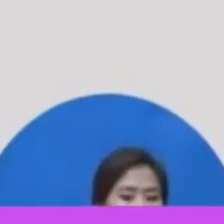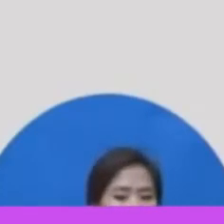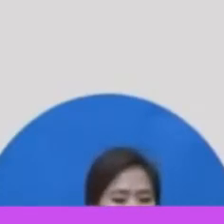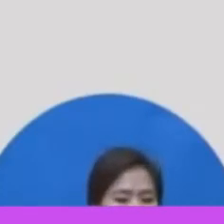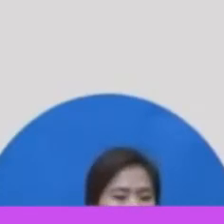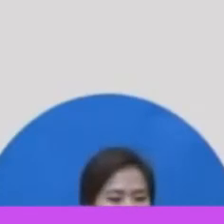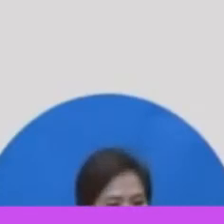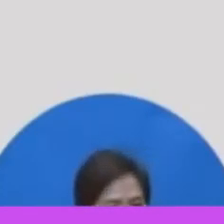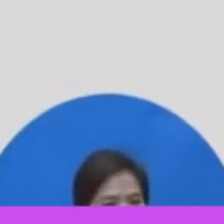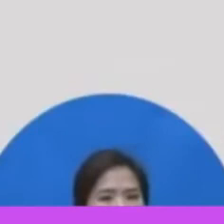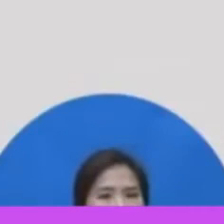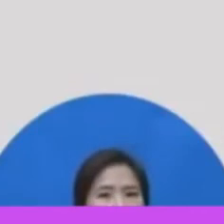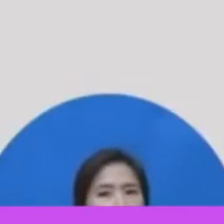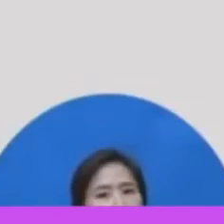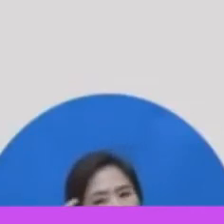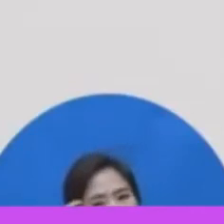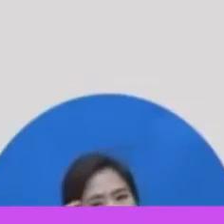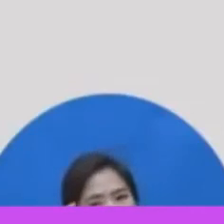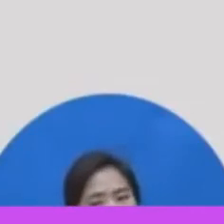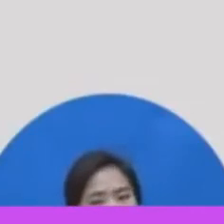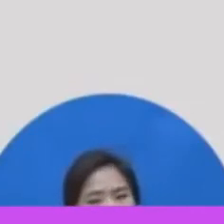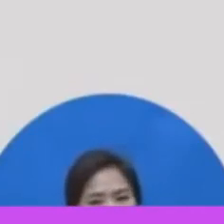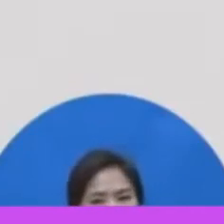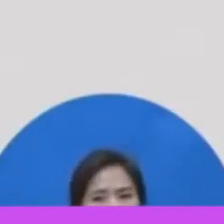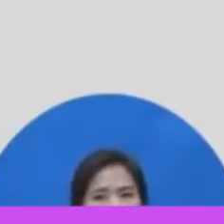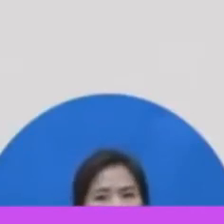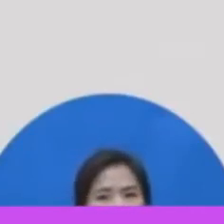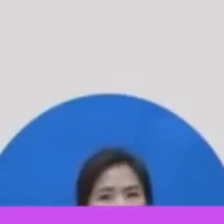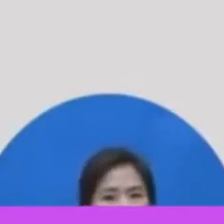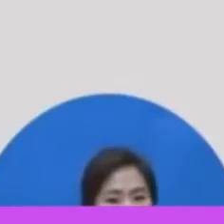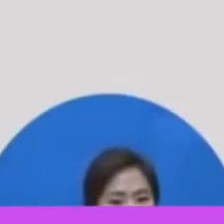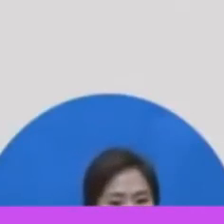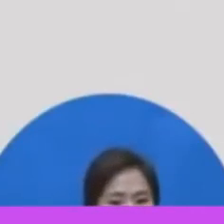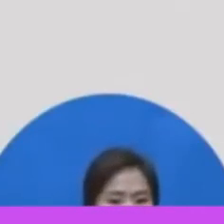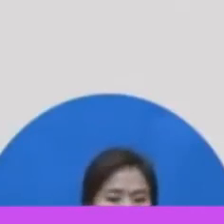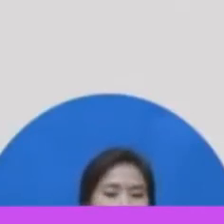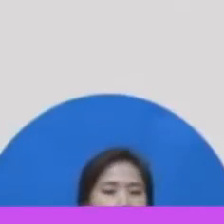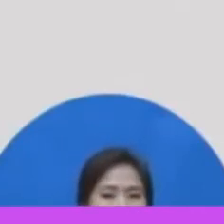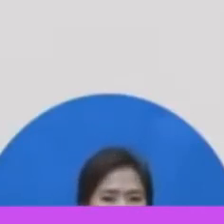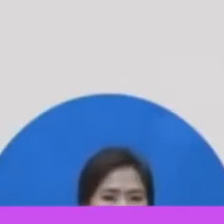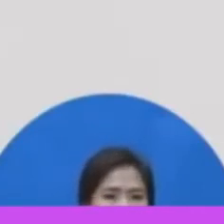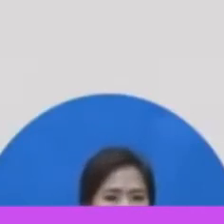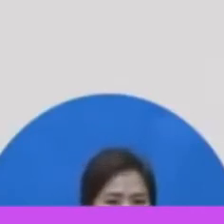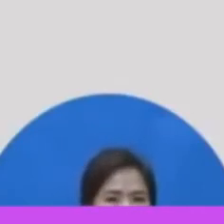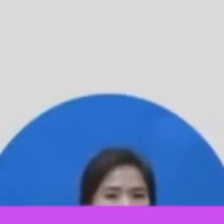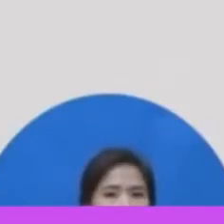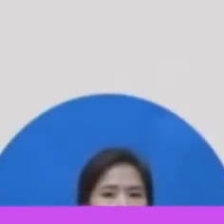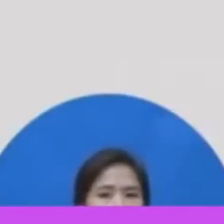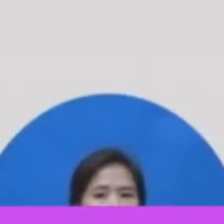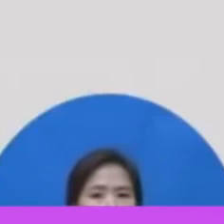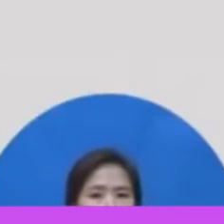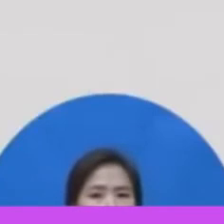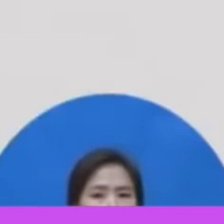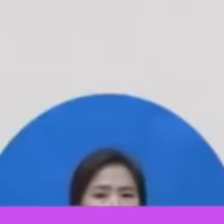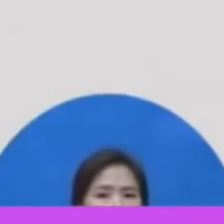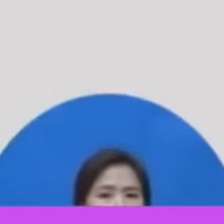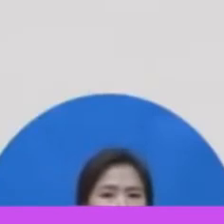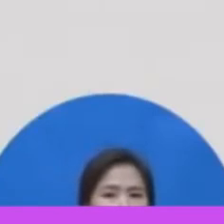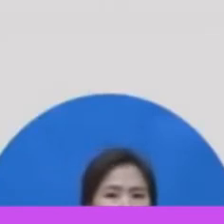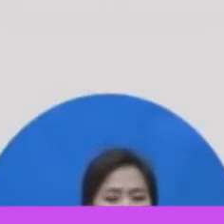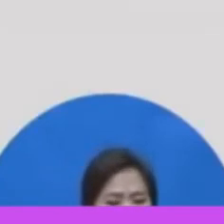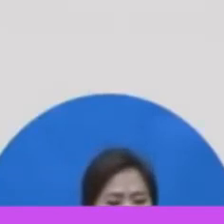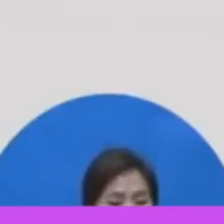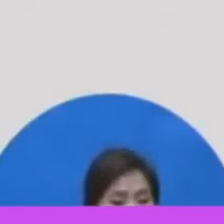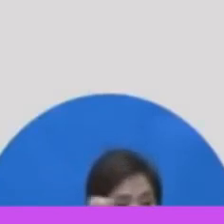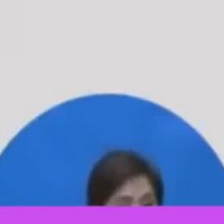체계적인 연결을 한다라고 그러면은 집행명령을 내리는 것은 헌법상 이행위법의 한계를 이탈한 절차적 하자는